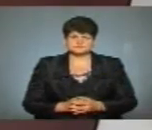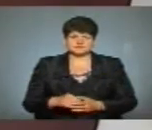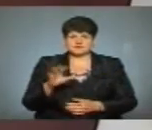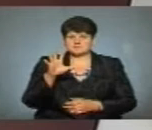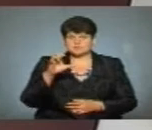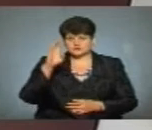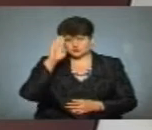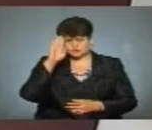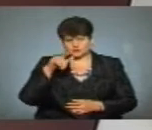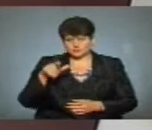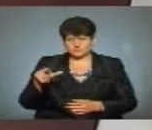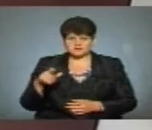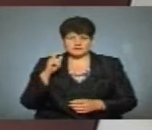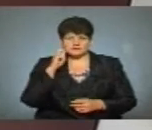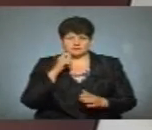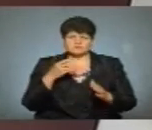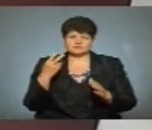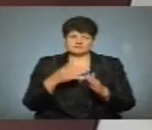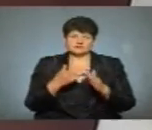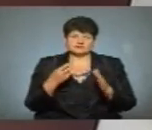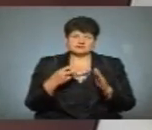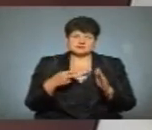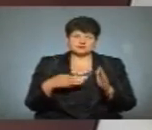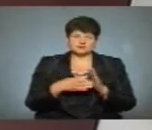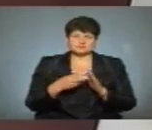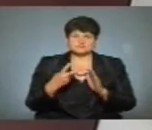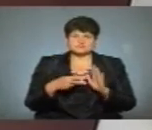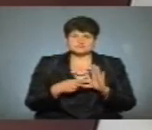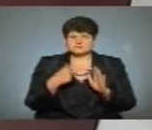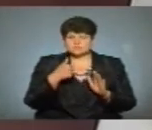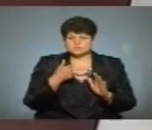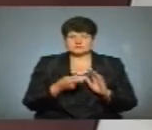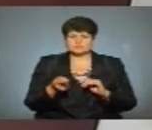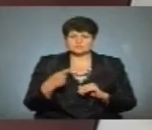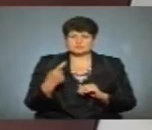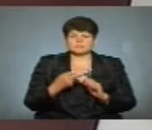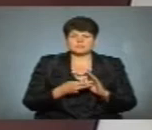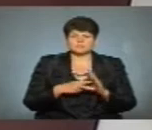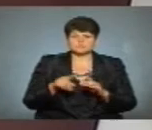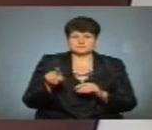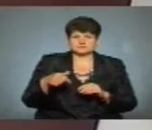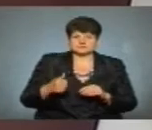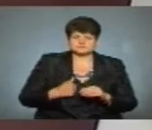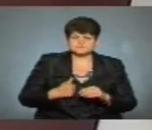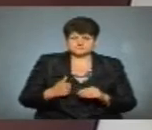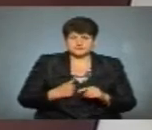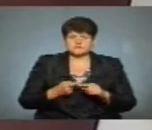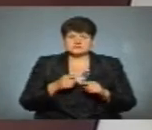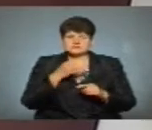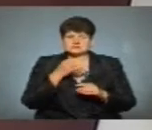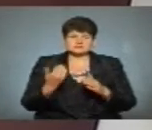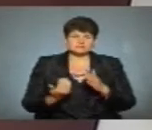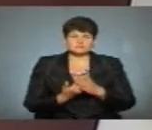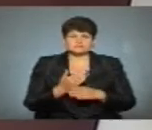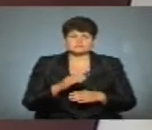П'ятсот чоловіків віком від 20 до 27 років з Тернопільщини планують призвати в Збройні сили України. Про це повідомив новинам